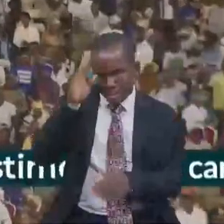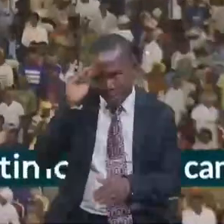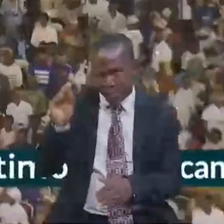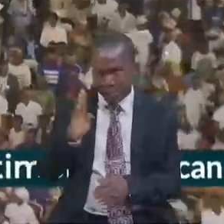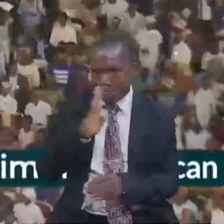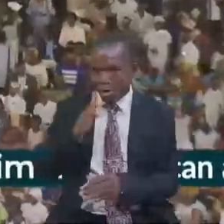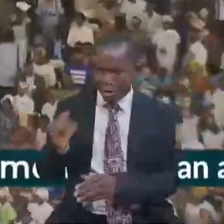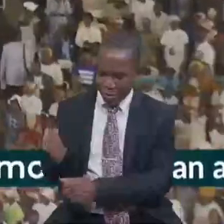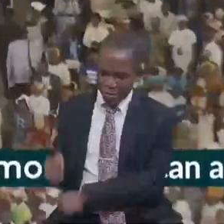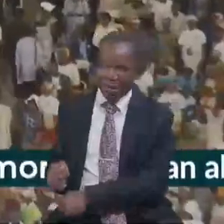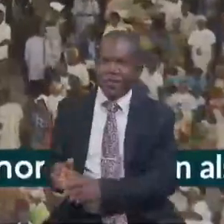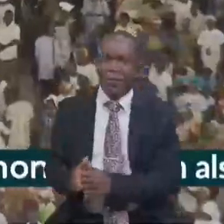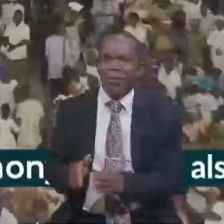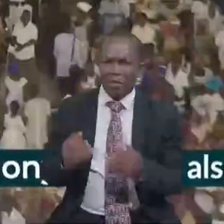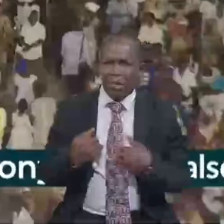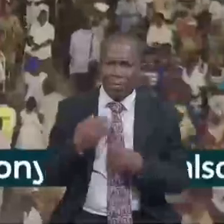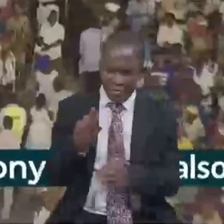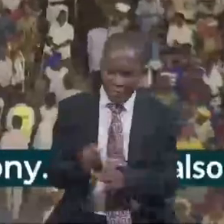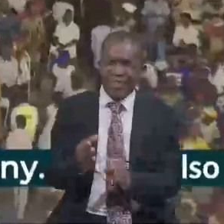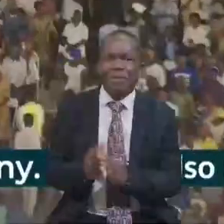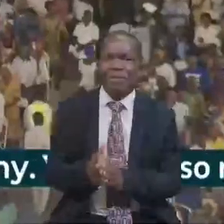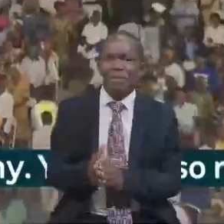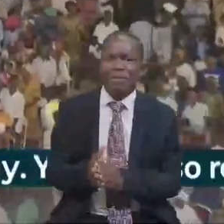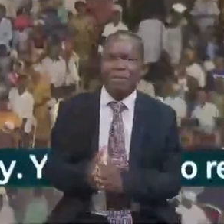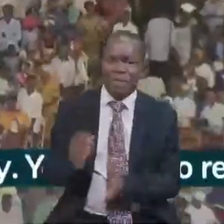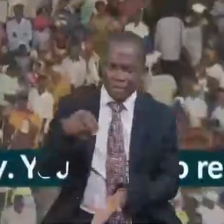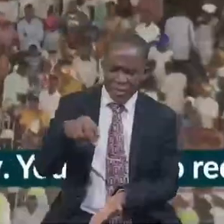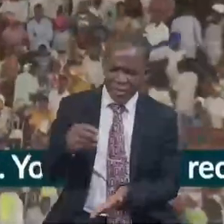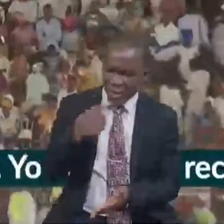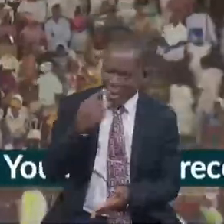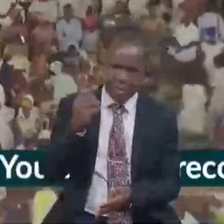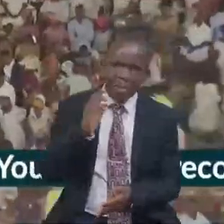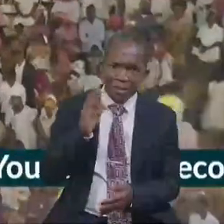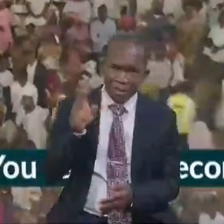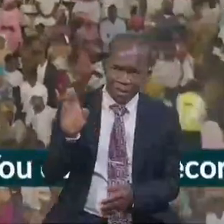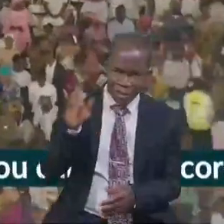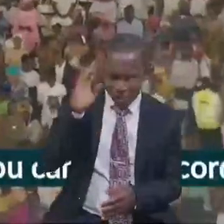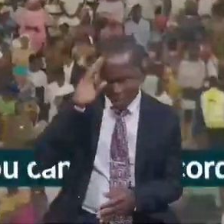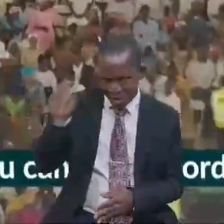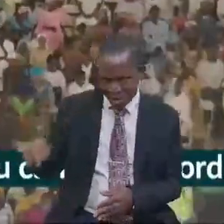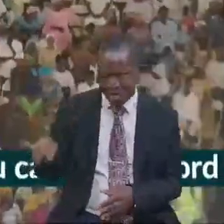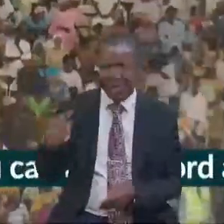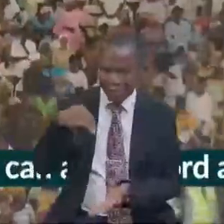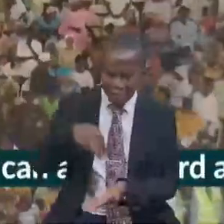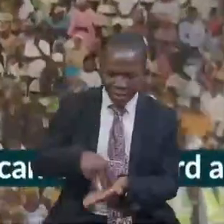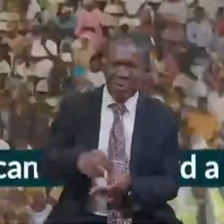foi, mais ne peut pas bouger. Dis, lève-toi et marche. Il va